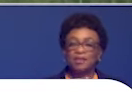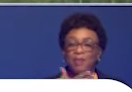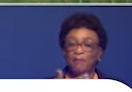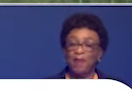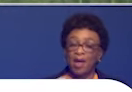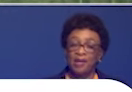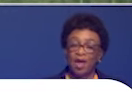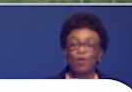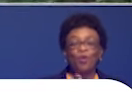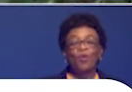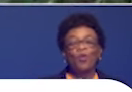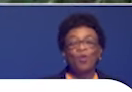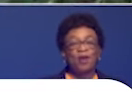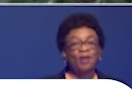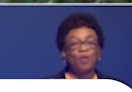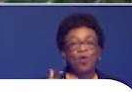yanaunguakweli.